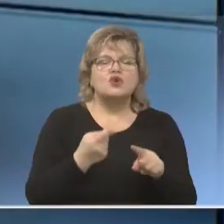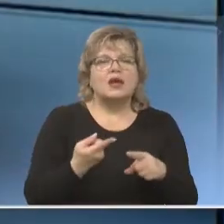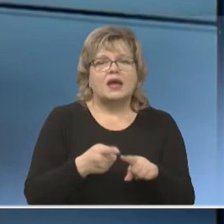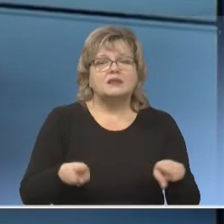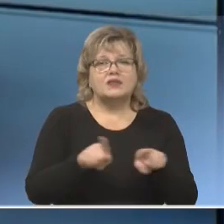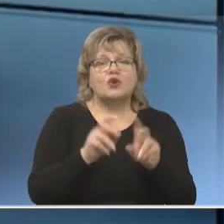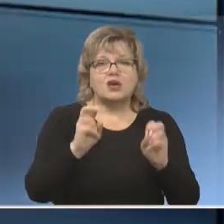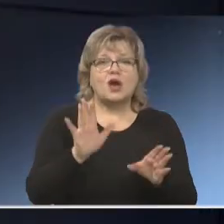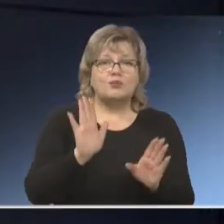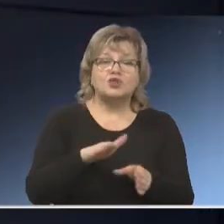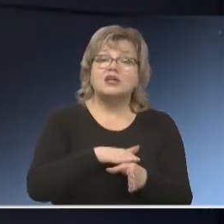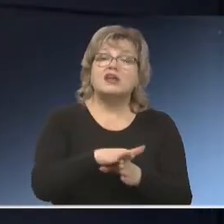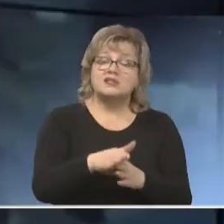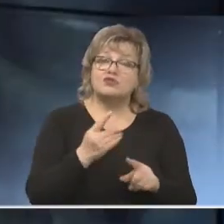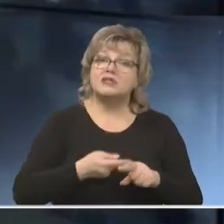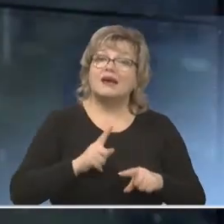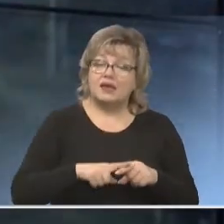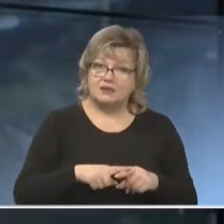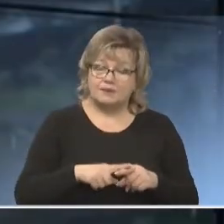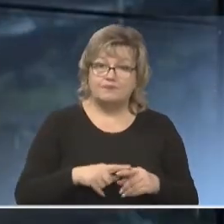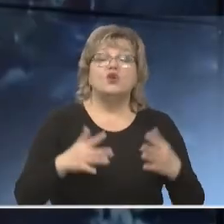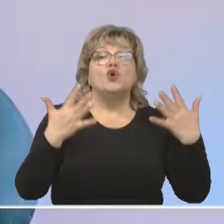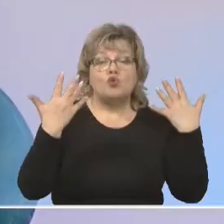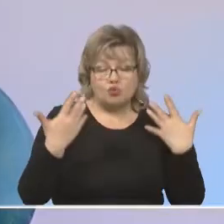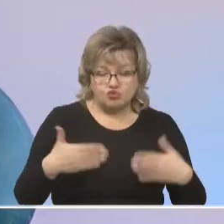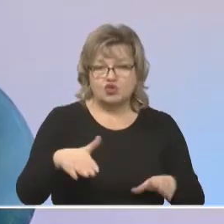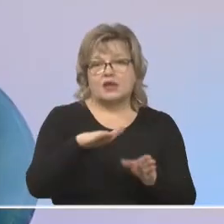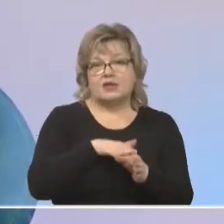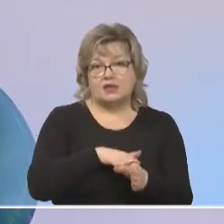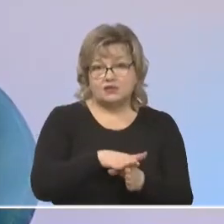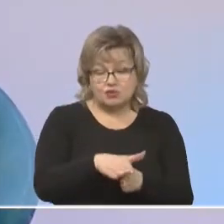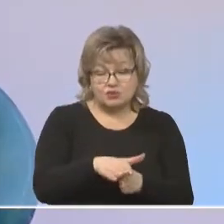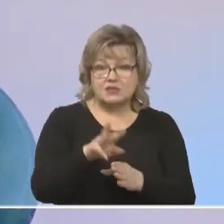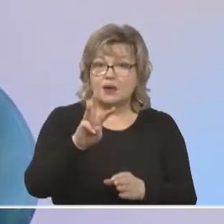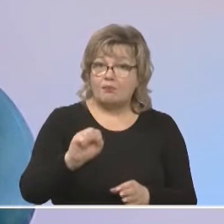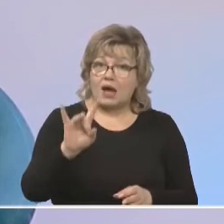будет реализован этот аспект? Он уже реализуется, Мария. Вот в